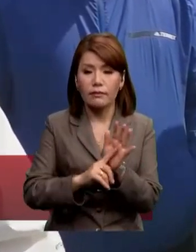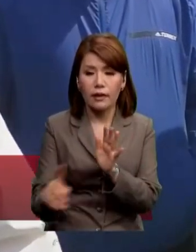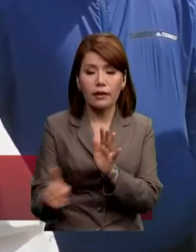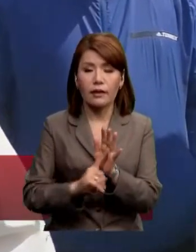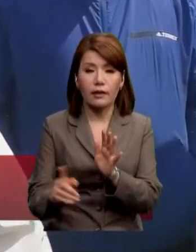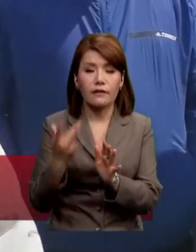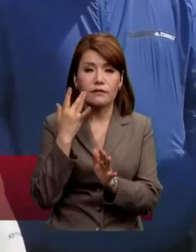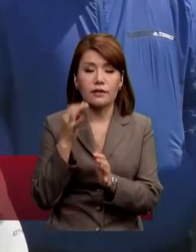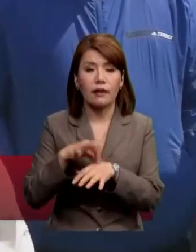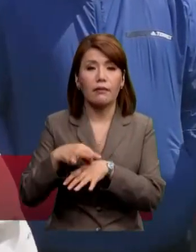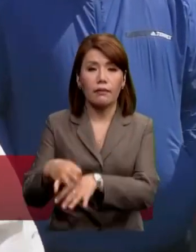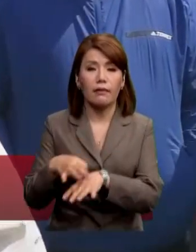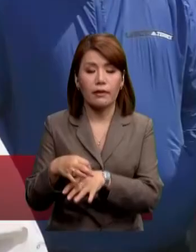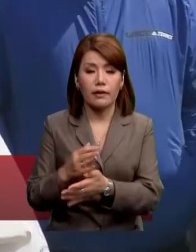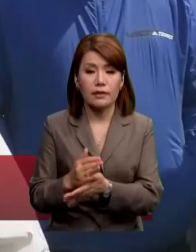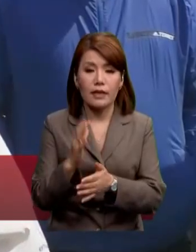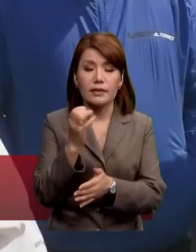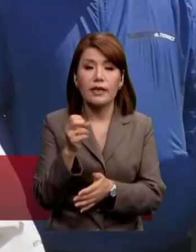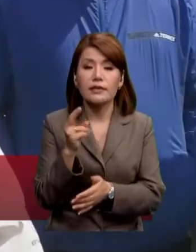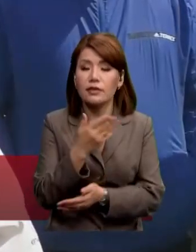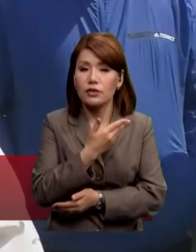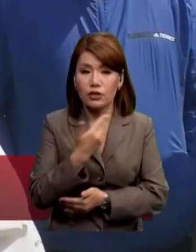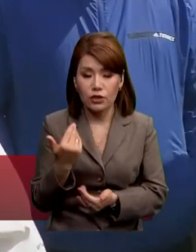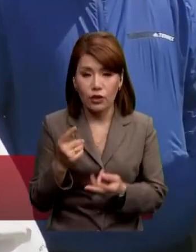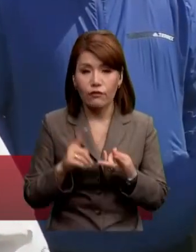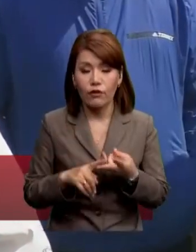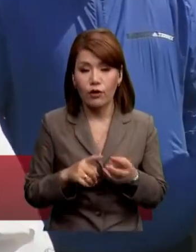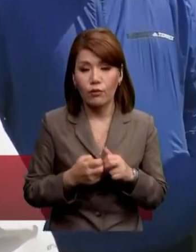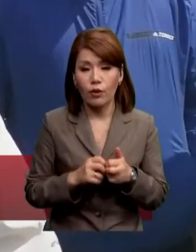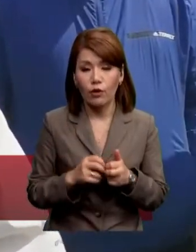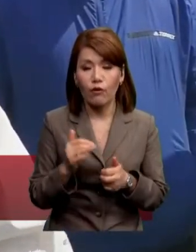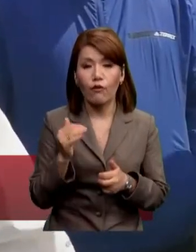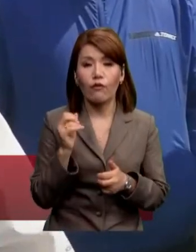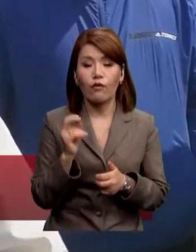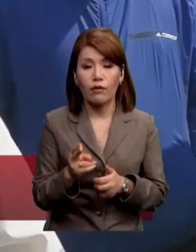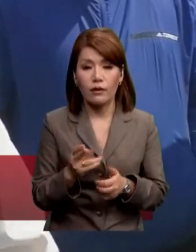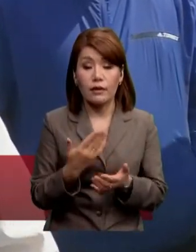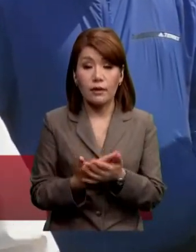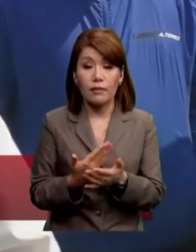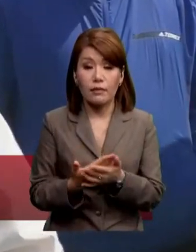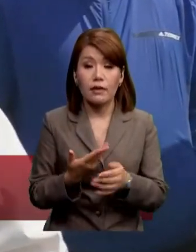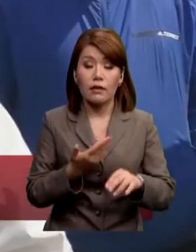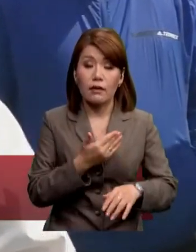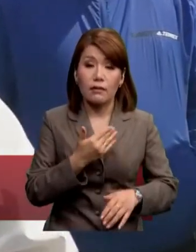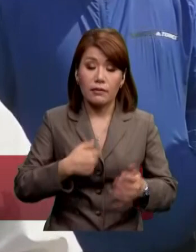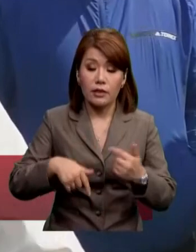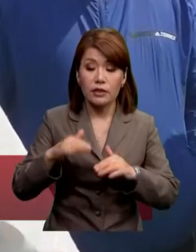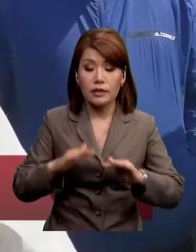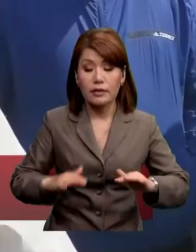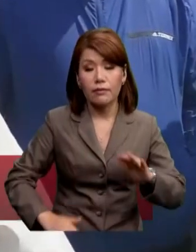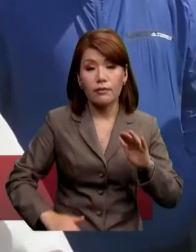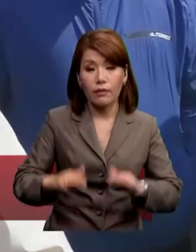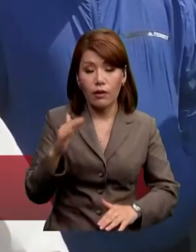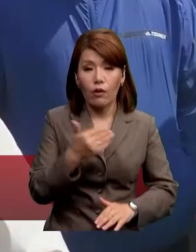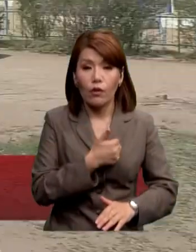бірінші мәселе, садик мүлдем жоқ. Екінші мәселе бізде ол фок. Әрине, біздің балаларымыз өсіп келатыр, барлығы бір